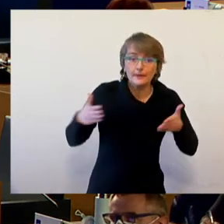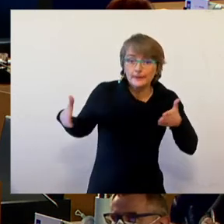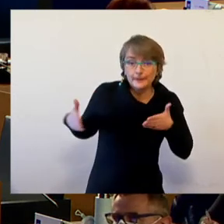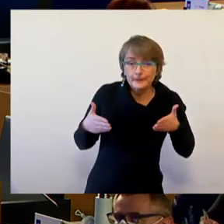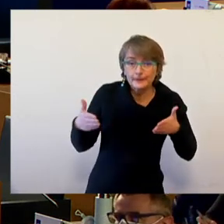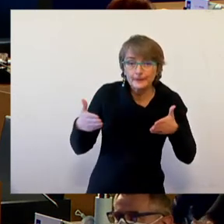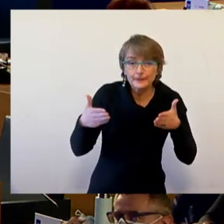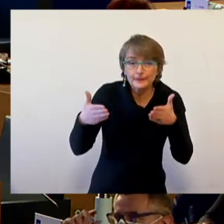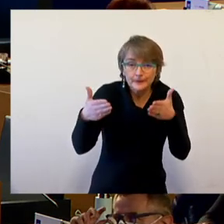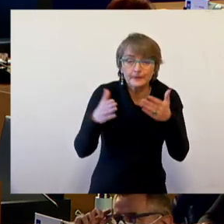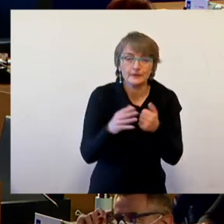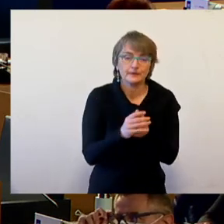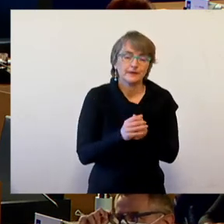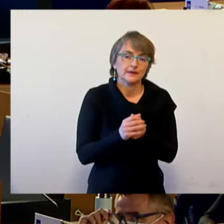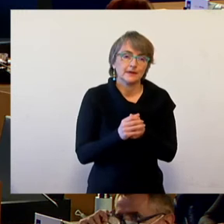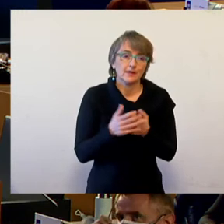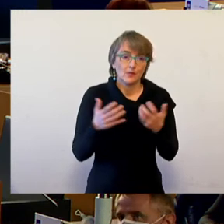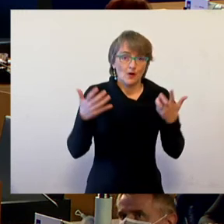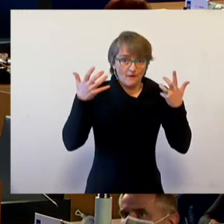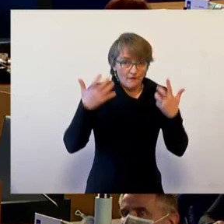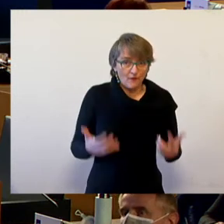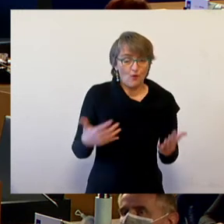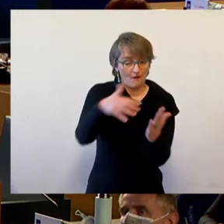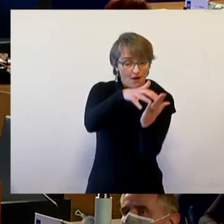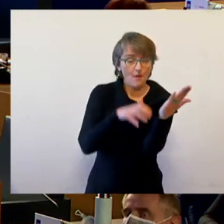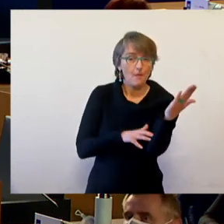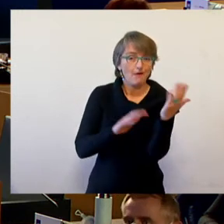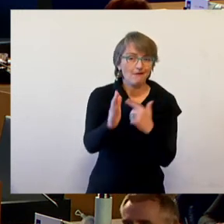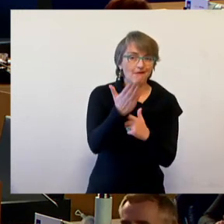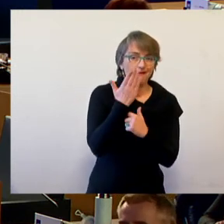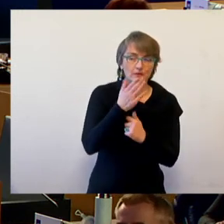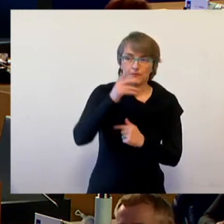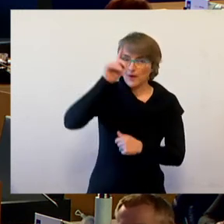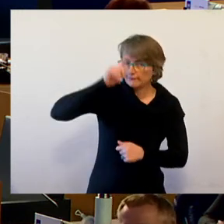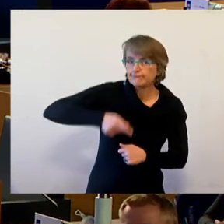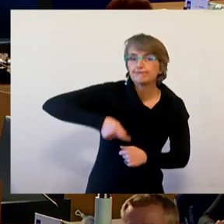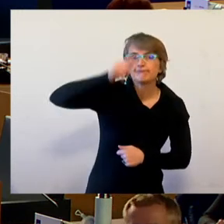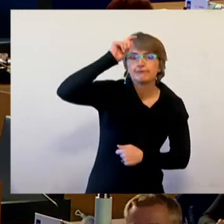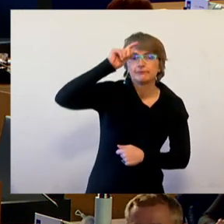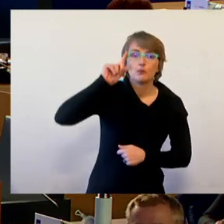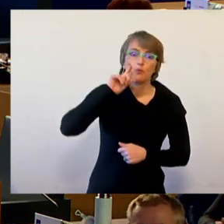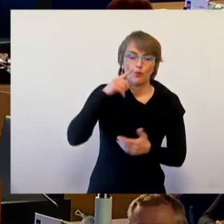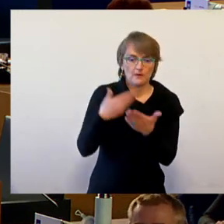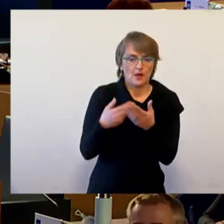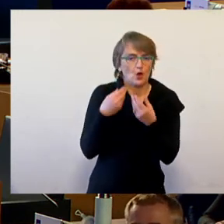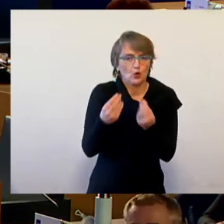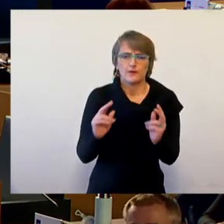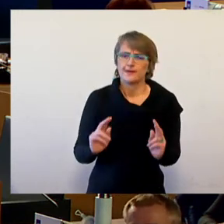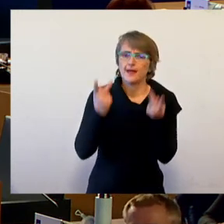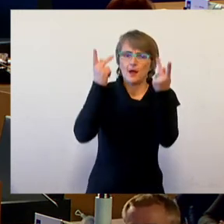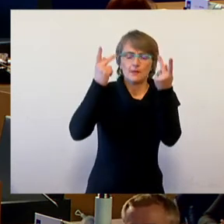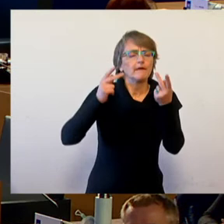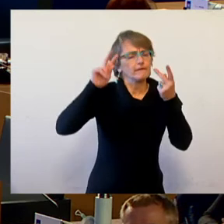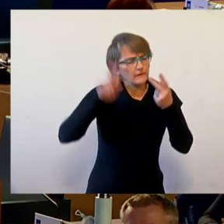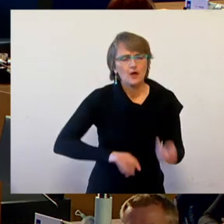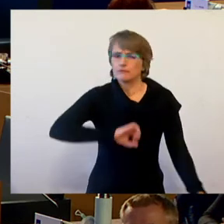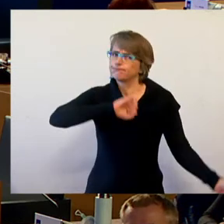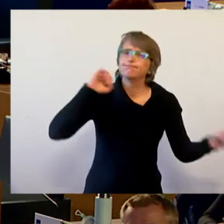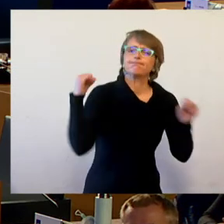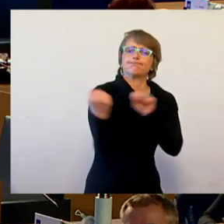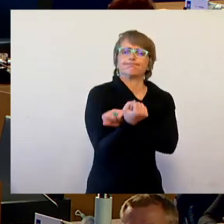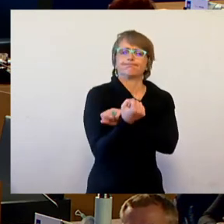Et du coup, je souhaite saluer ce rapport qui impulse un véritable changement. Un véritable changement avec